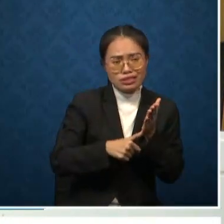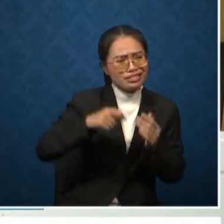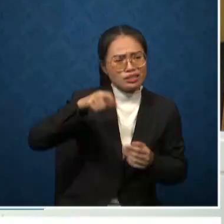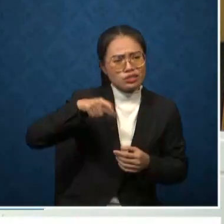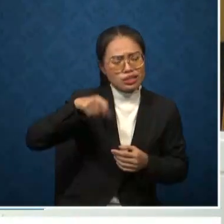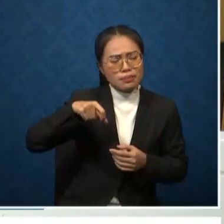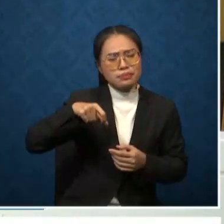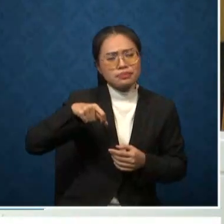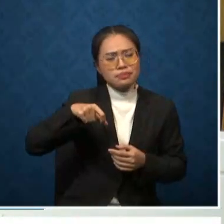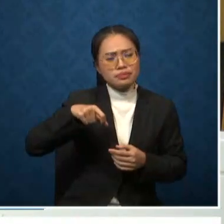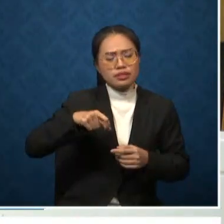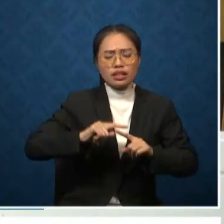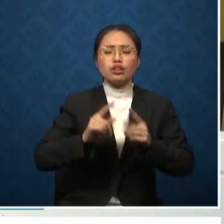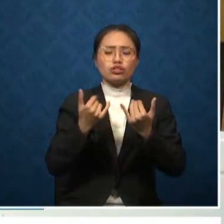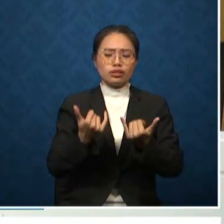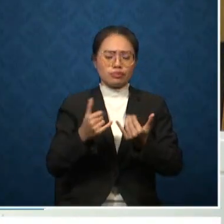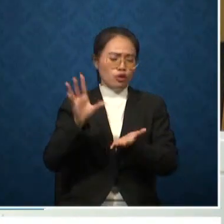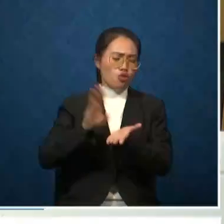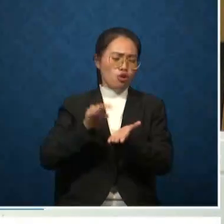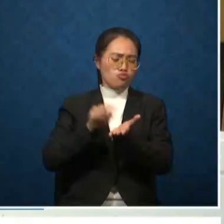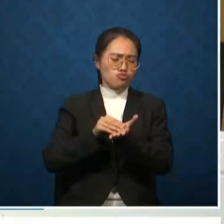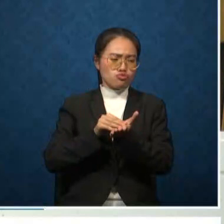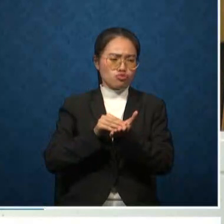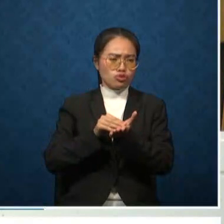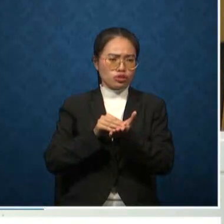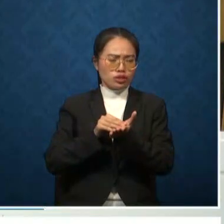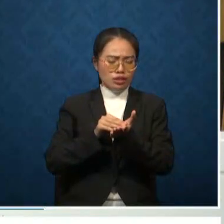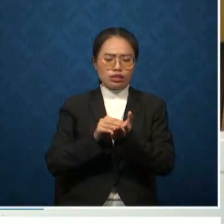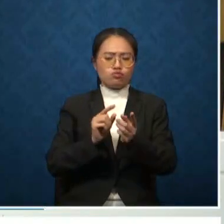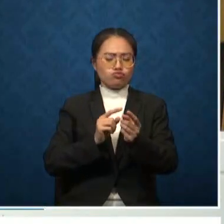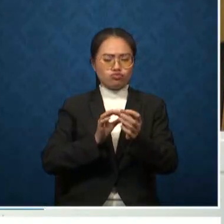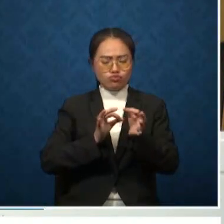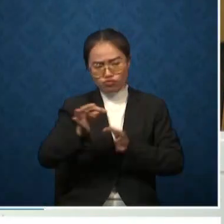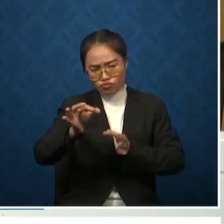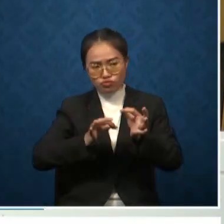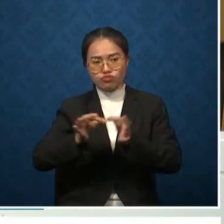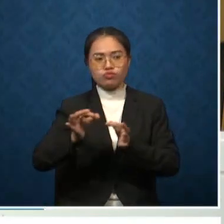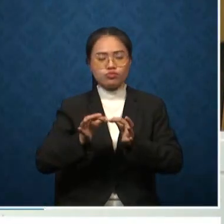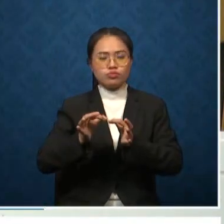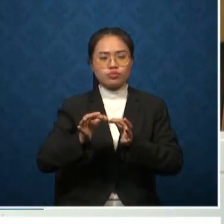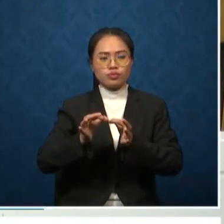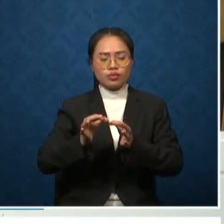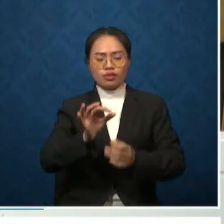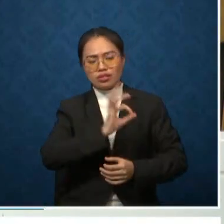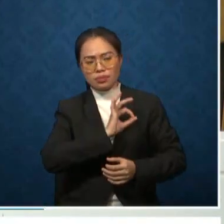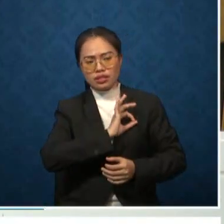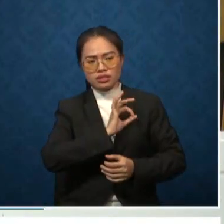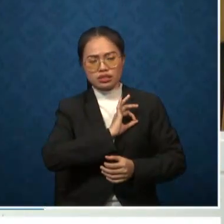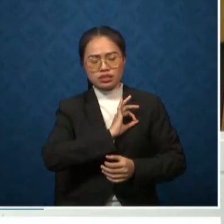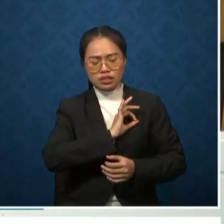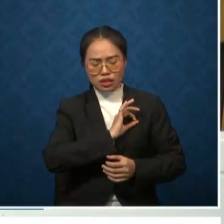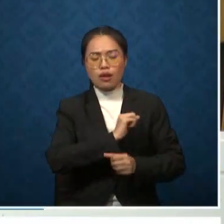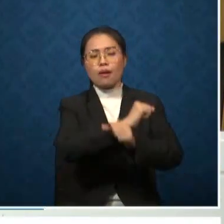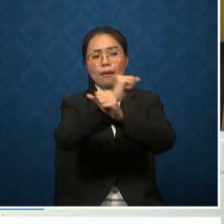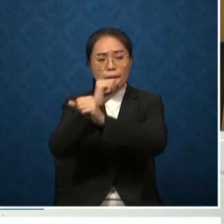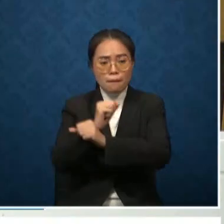วนี้เนี่ยกว้างขึ้นเป็น multilateral คือพหุภาคีเพราะวัตถุประสงค์หลักนี่ก็คือเรื่องของ1ป้องกัน